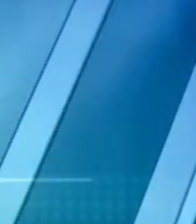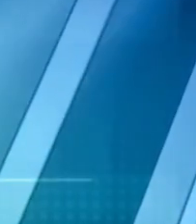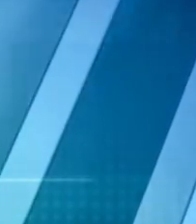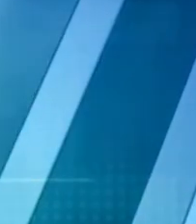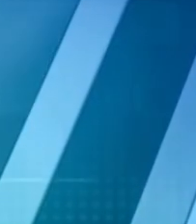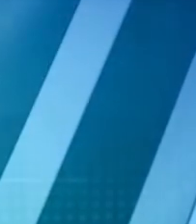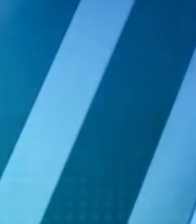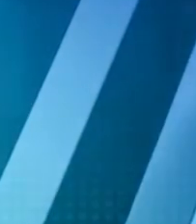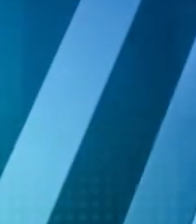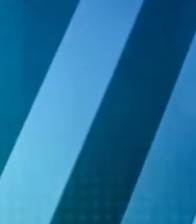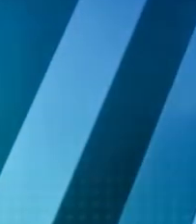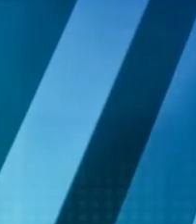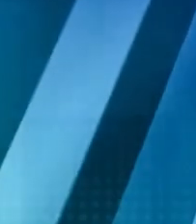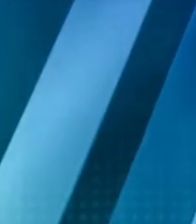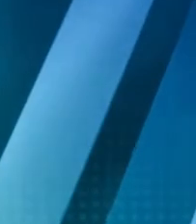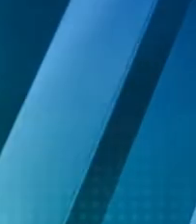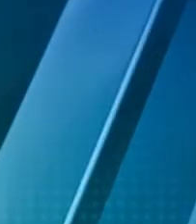МУЗЫКАЛЬНАЯ ЗАСТАВКА